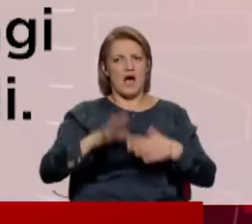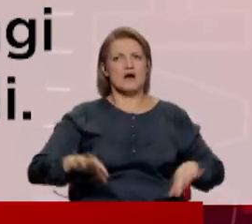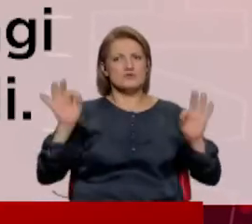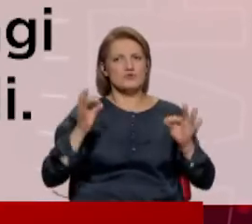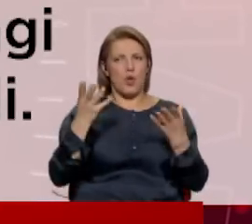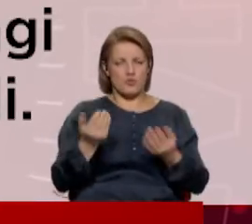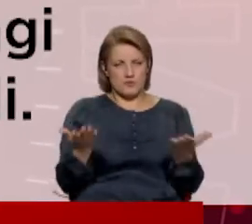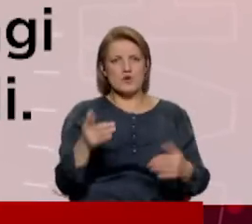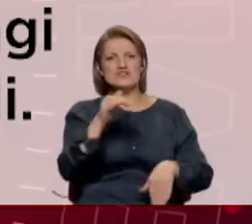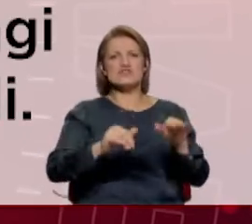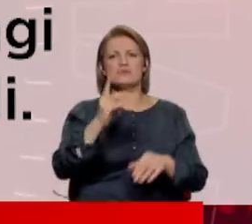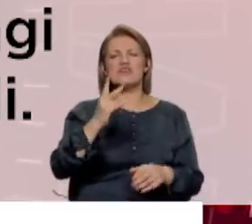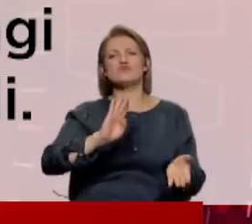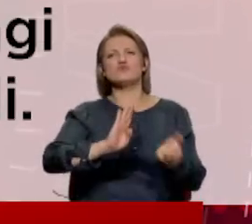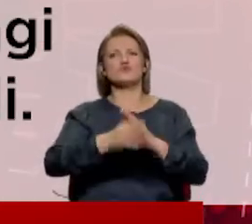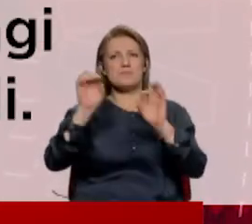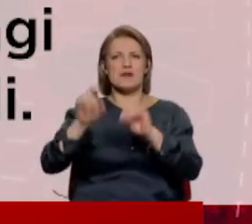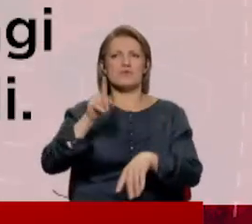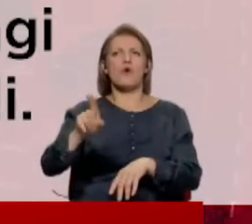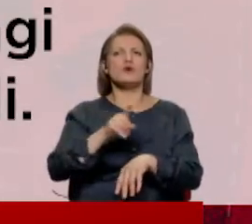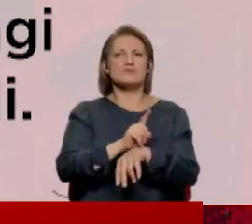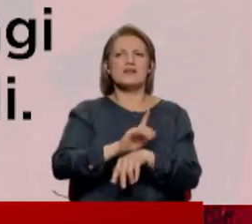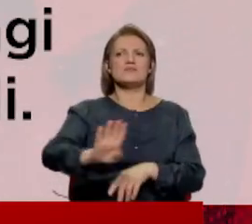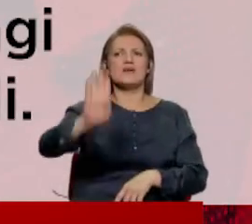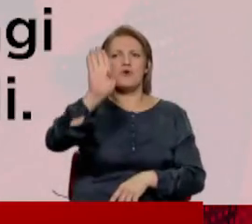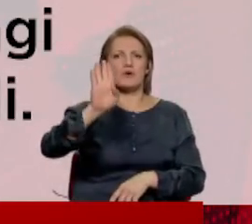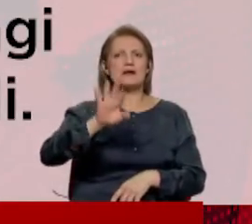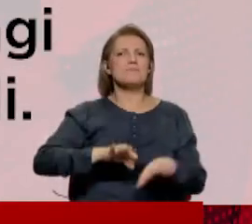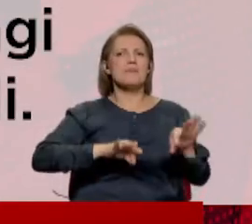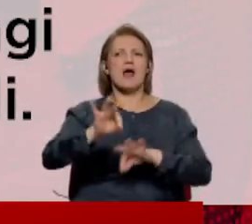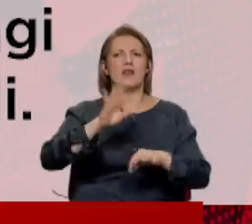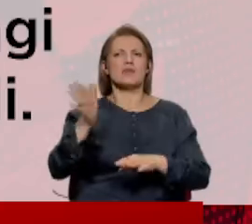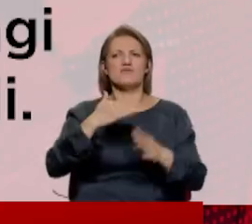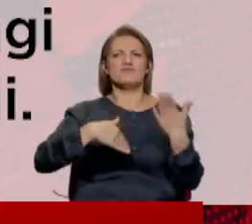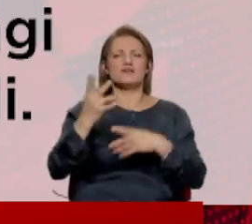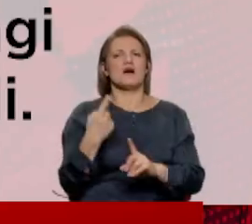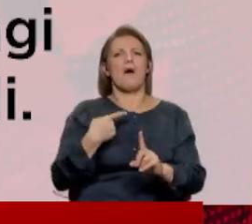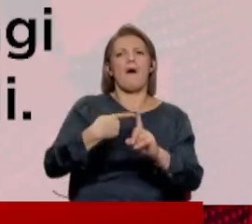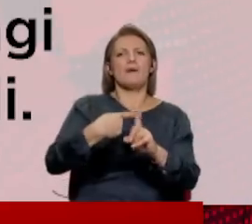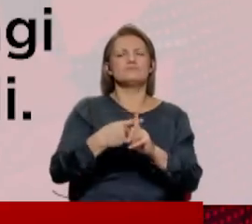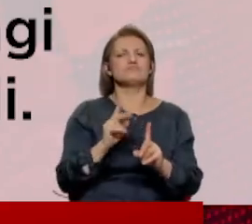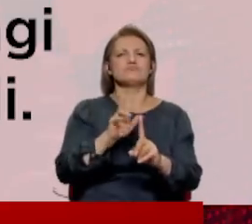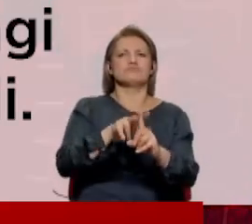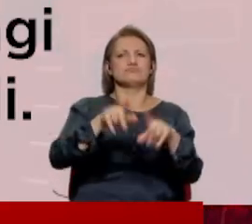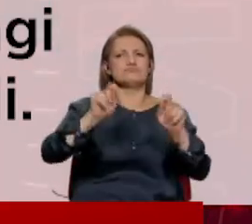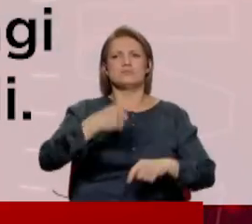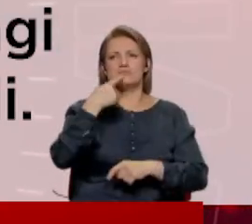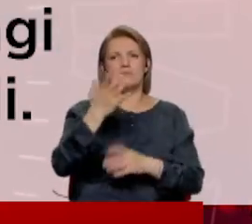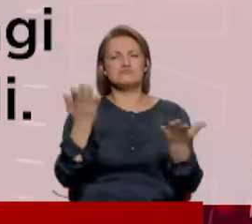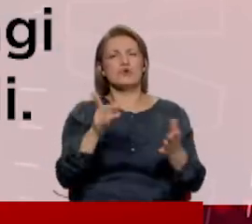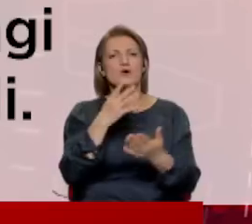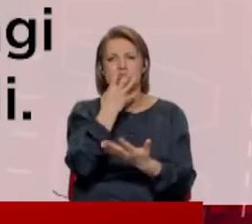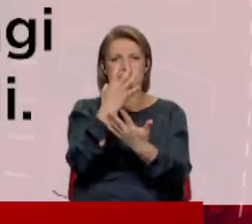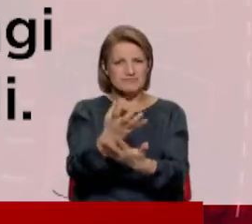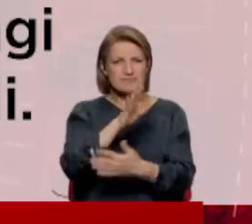olduğumu ve seçimi ikinci Tura bırakıp o aşamada demokratik hamlelerle daha fazla katkı sunabileceğimizi belirttim Fakat bu